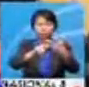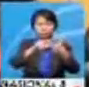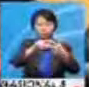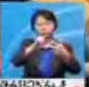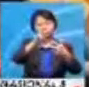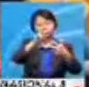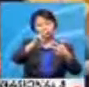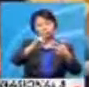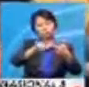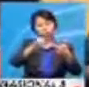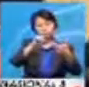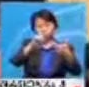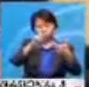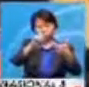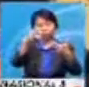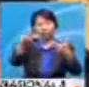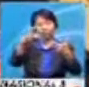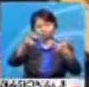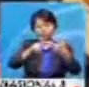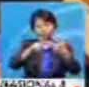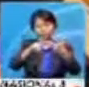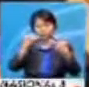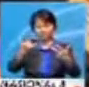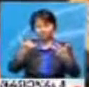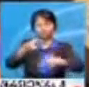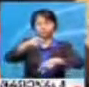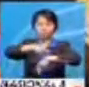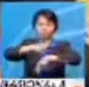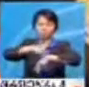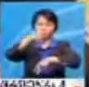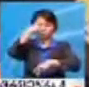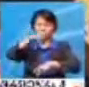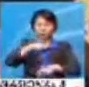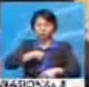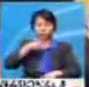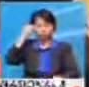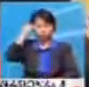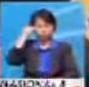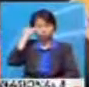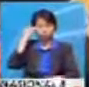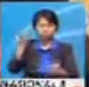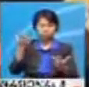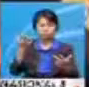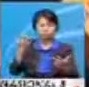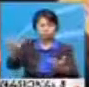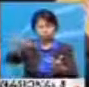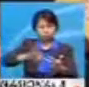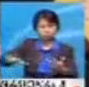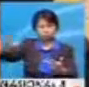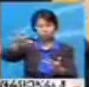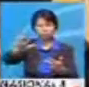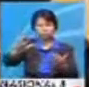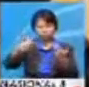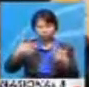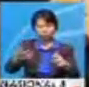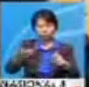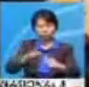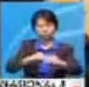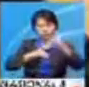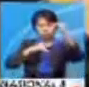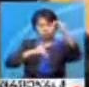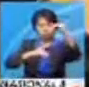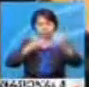saya, this is the time lah. Dari segi maturity memang dah di tahap